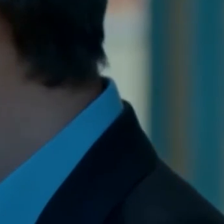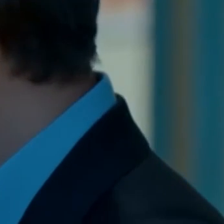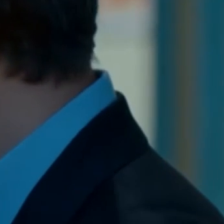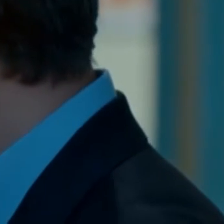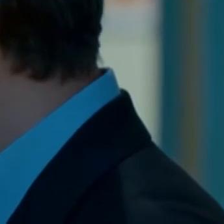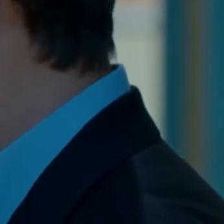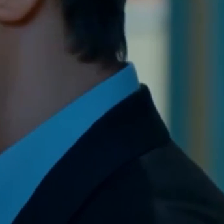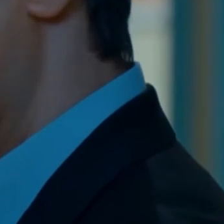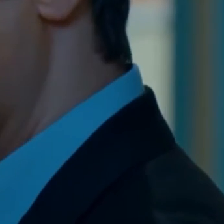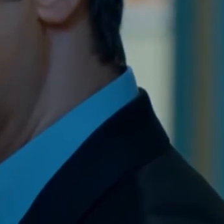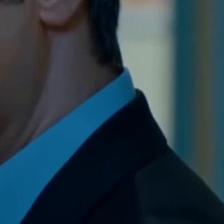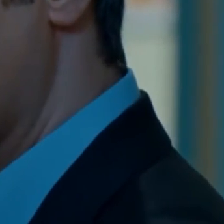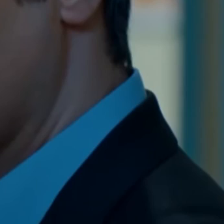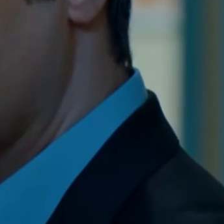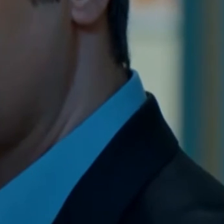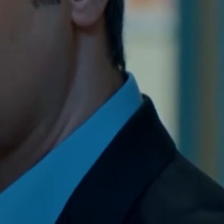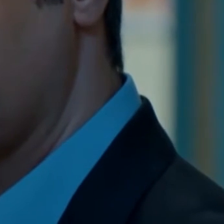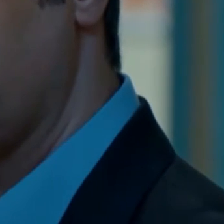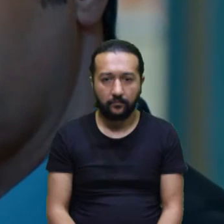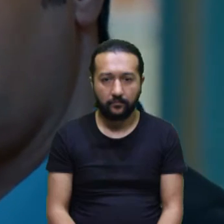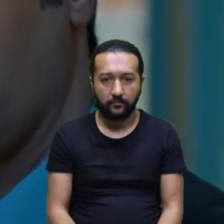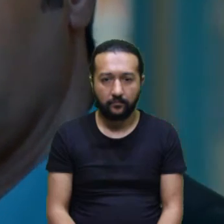teselli edeceğini bilemez halde tekrar Kerim'e döndü.